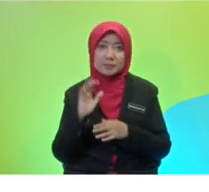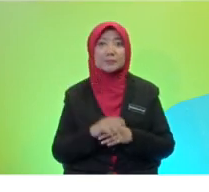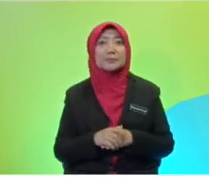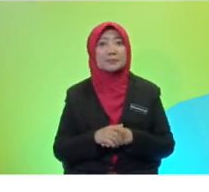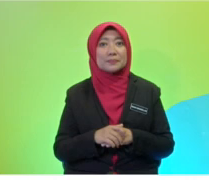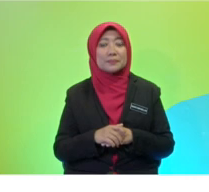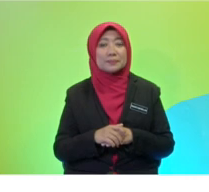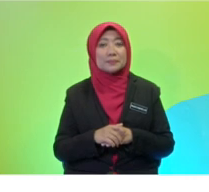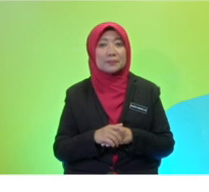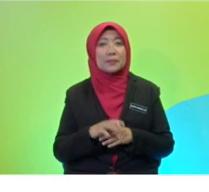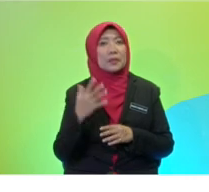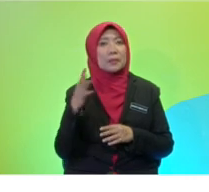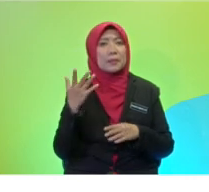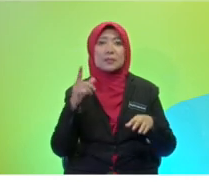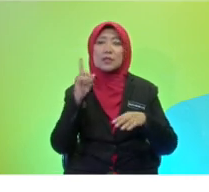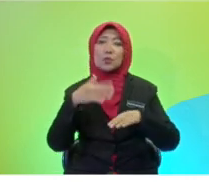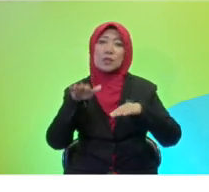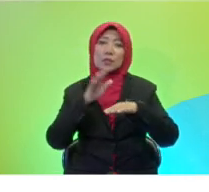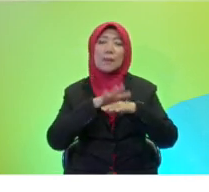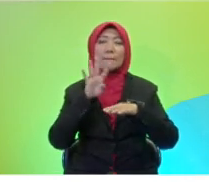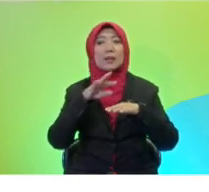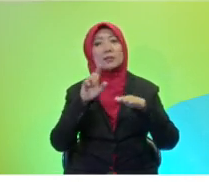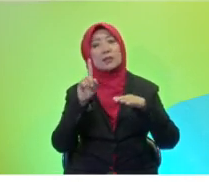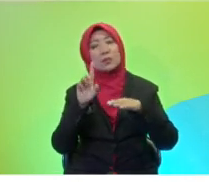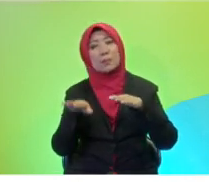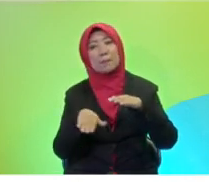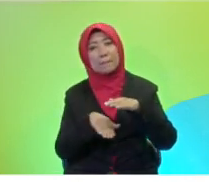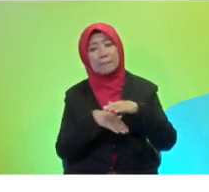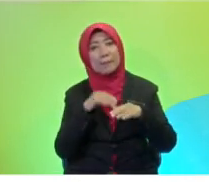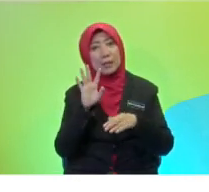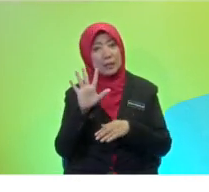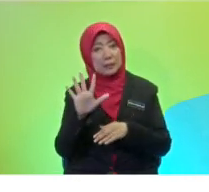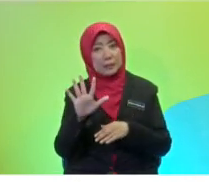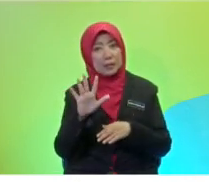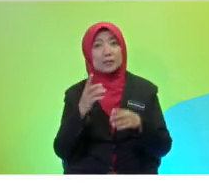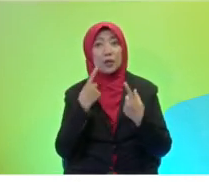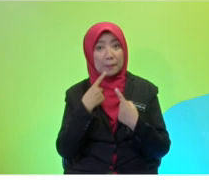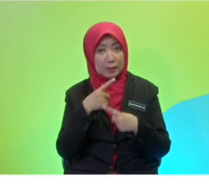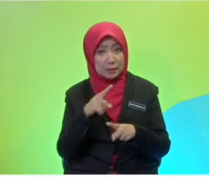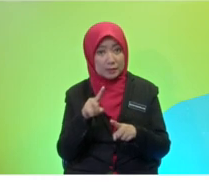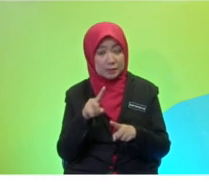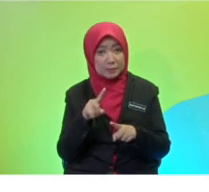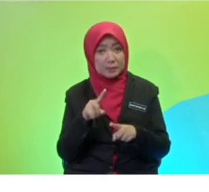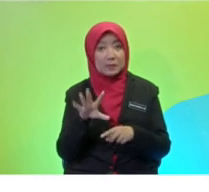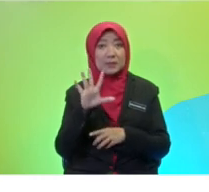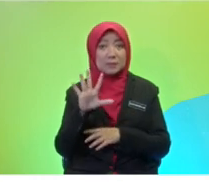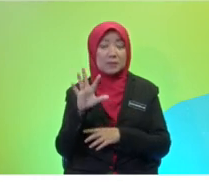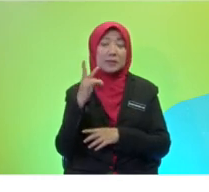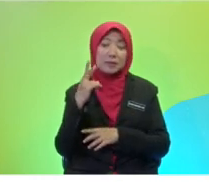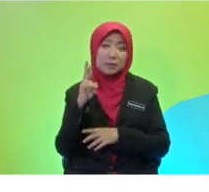15 1 di atas 41 + 45 Jawaban dia ialah 5565